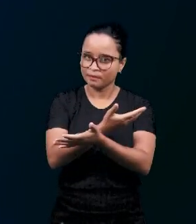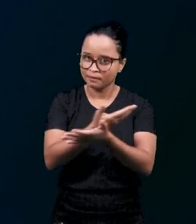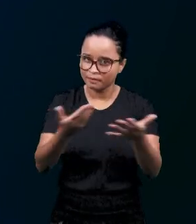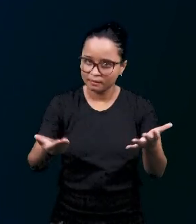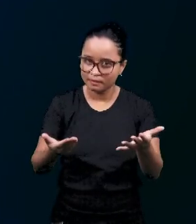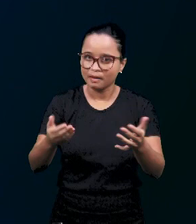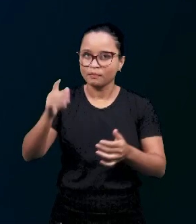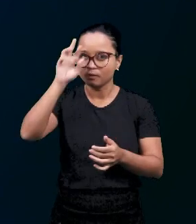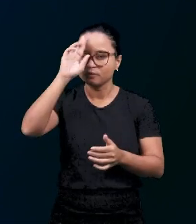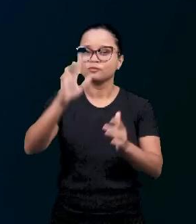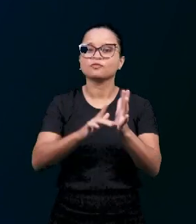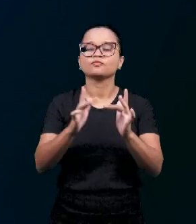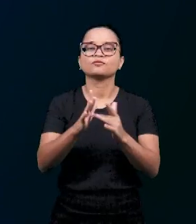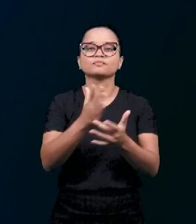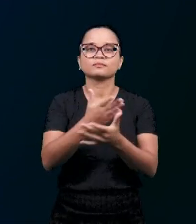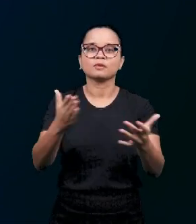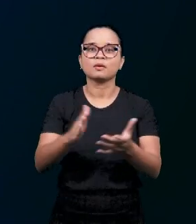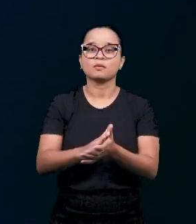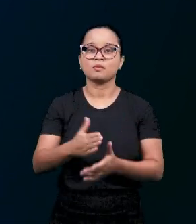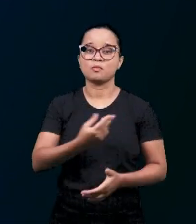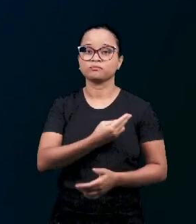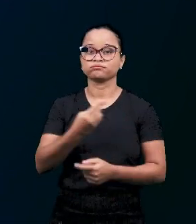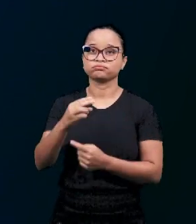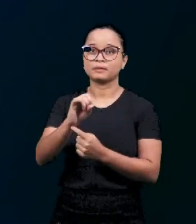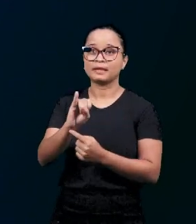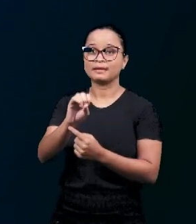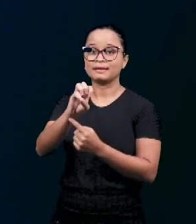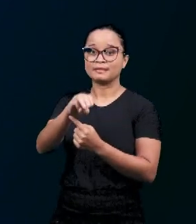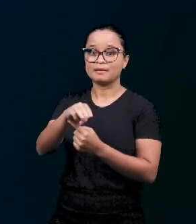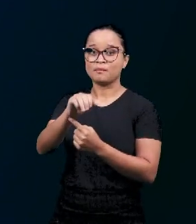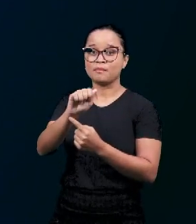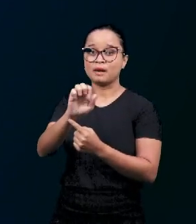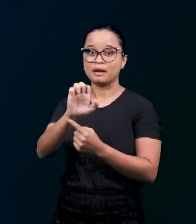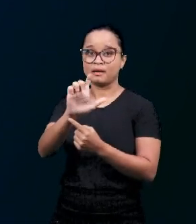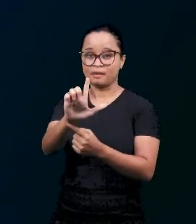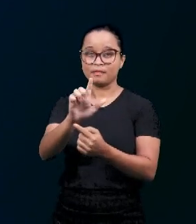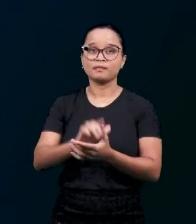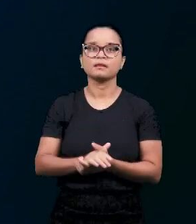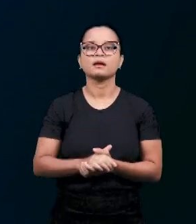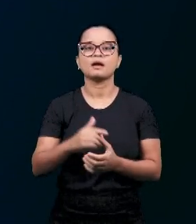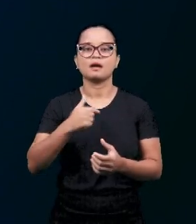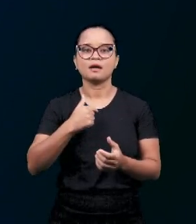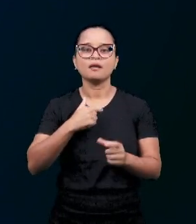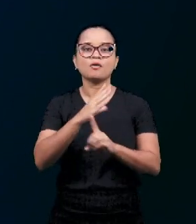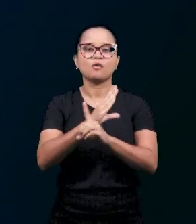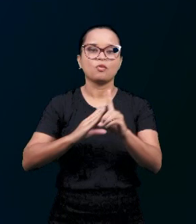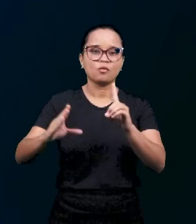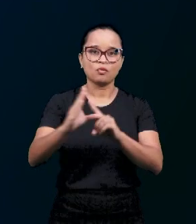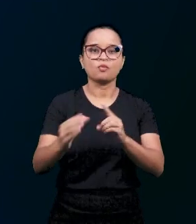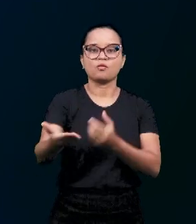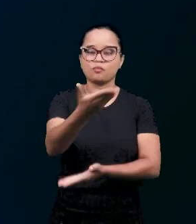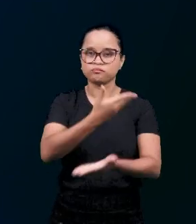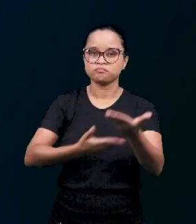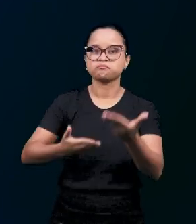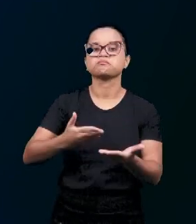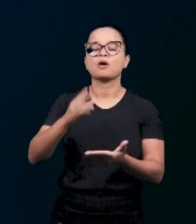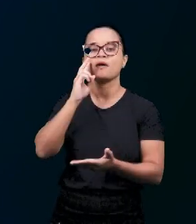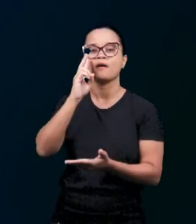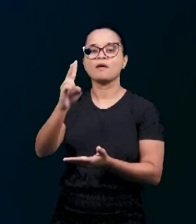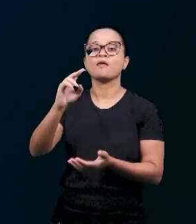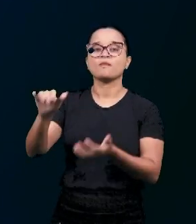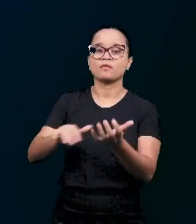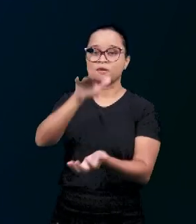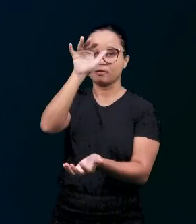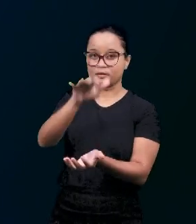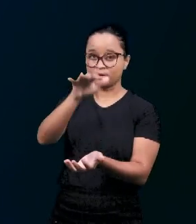la paix du Seigneur. Je m'appelle Ismaël. Je participe des études transmises